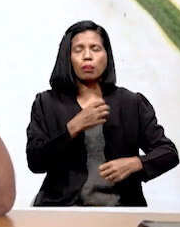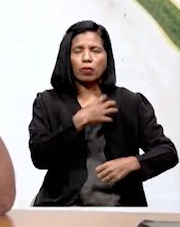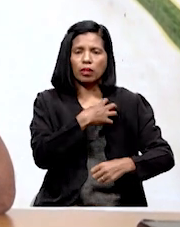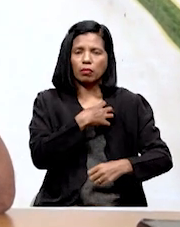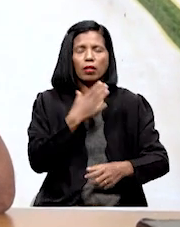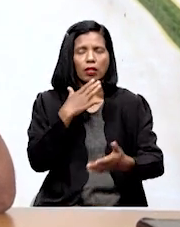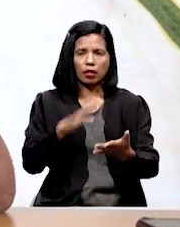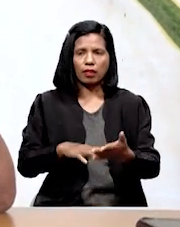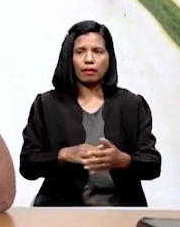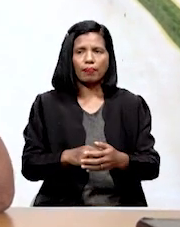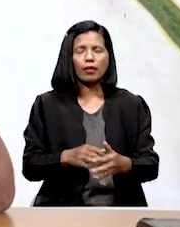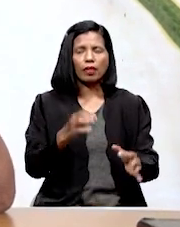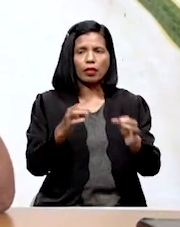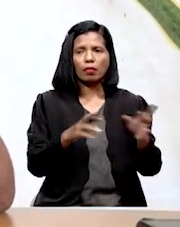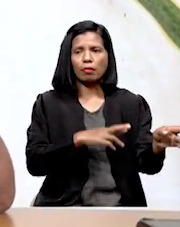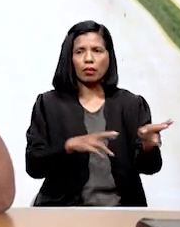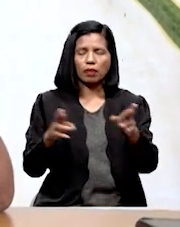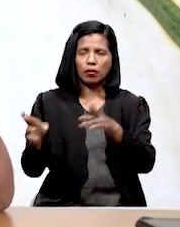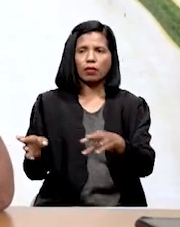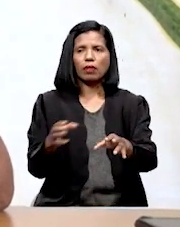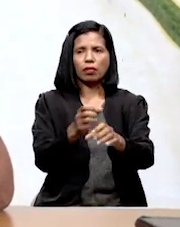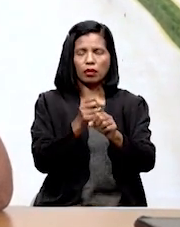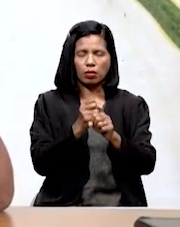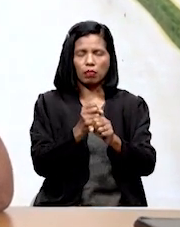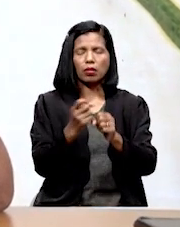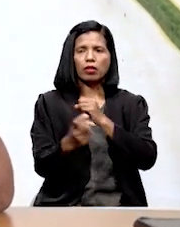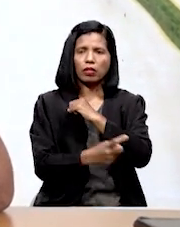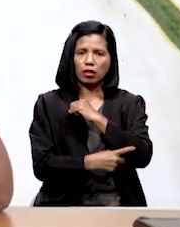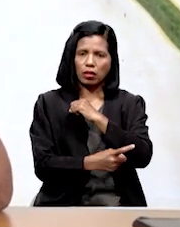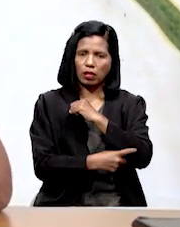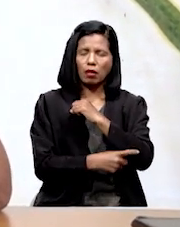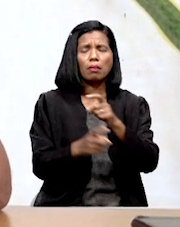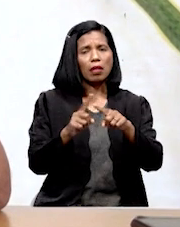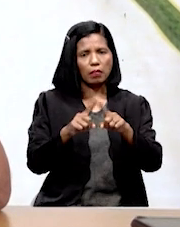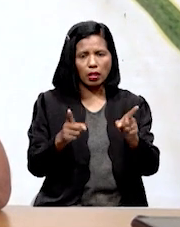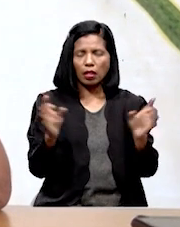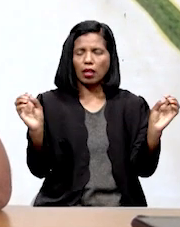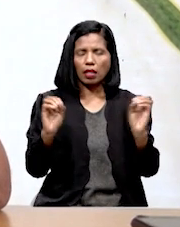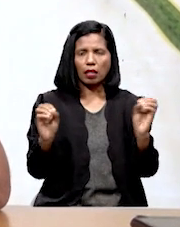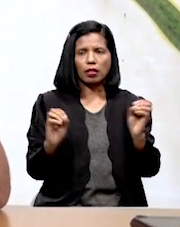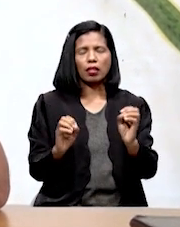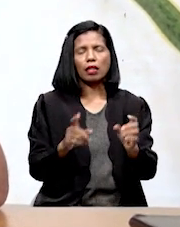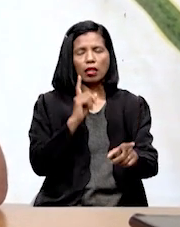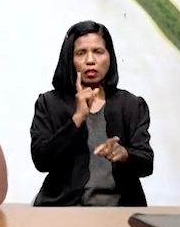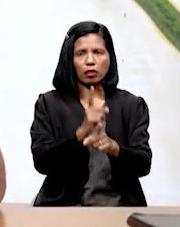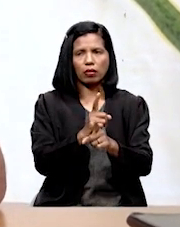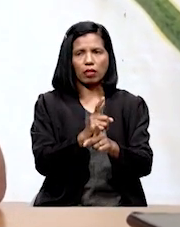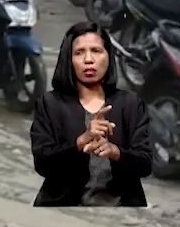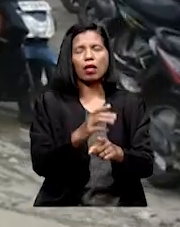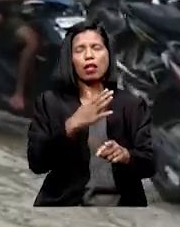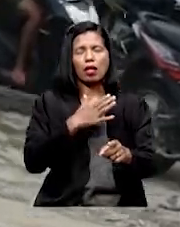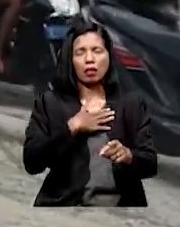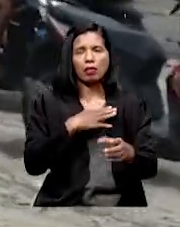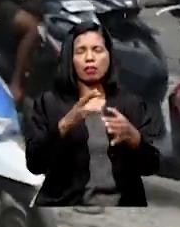ne ya member ne ne pronto prasimu ne ne be sansaun mas lae selaya faktus hanu member sira fatan hal